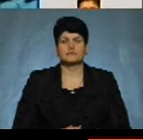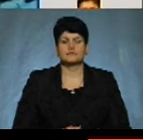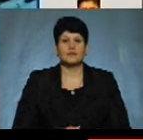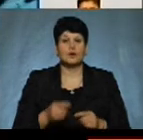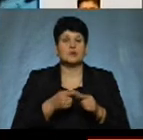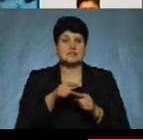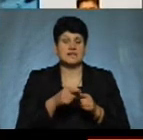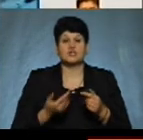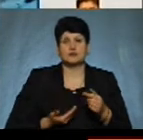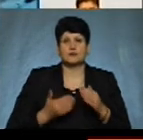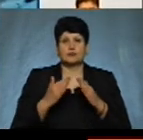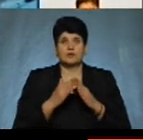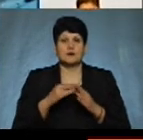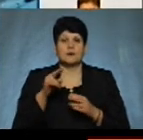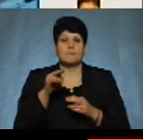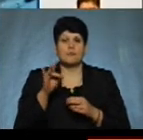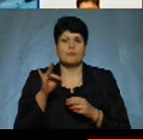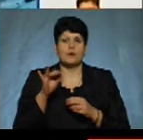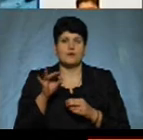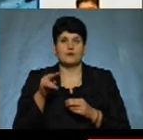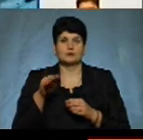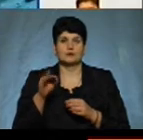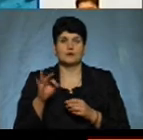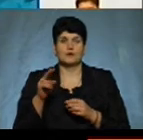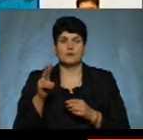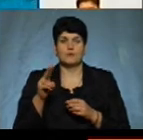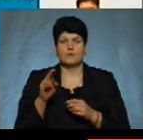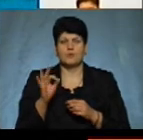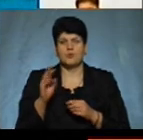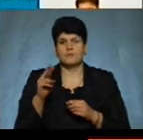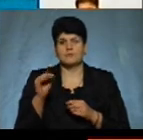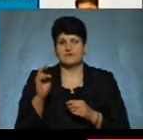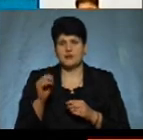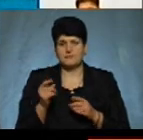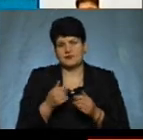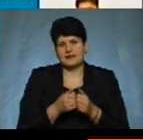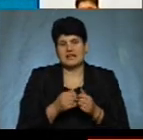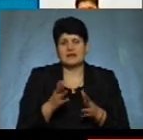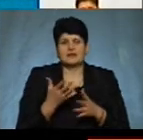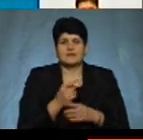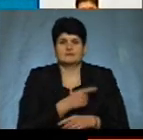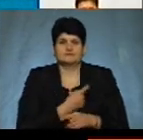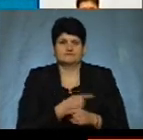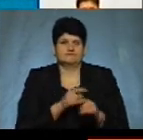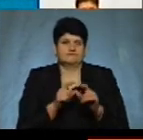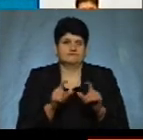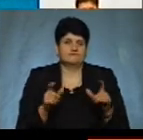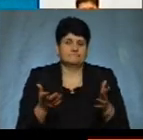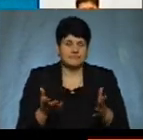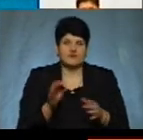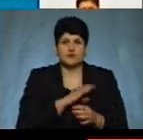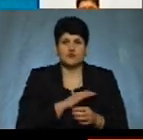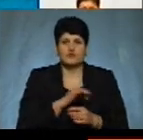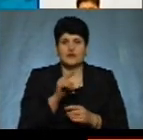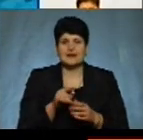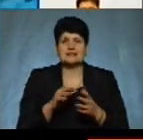Цей житловий будинок у селі Протопопівка у 1990 році пристосували під фельдшерсько-акушерський пункт. Використовували його